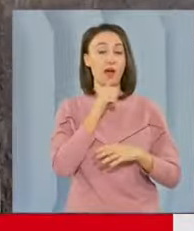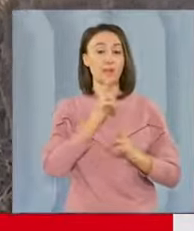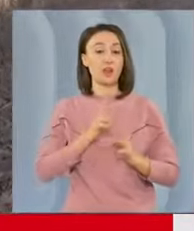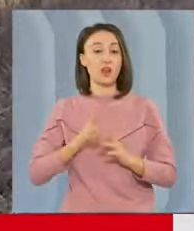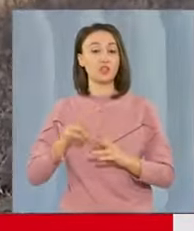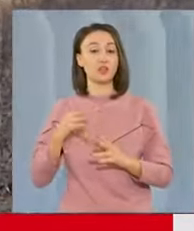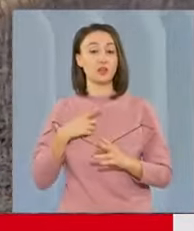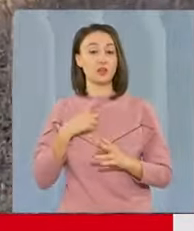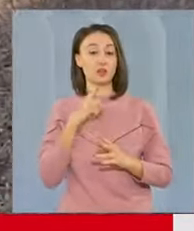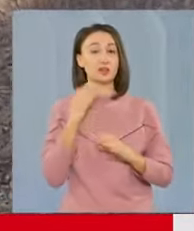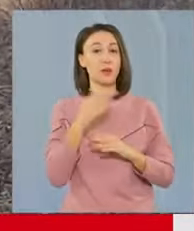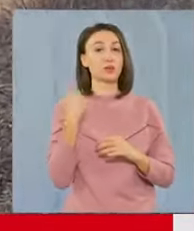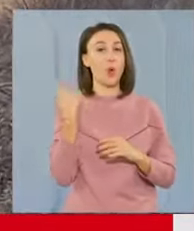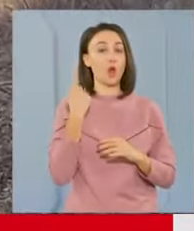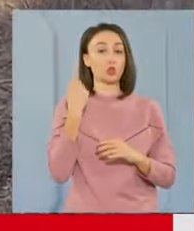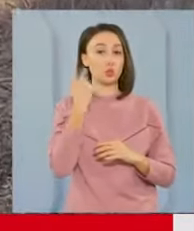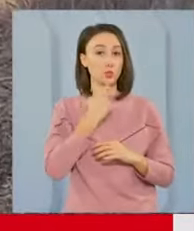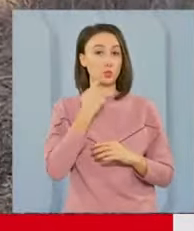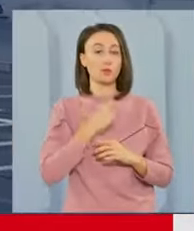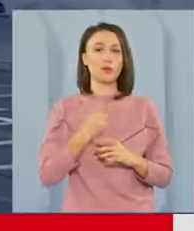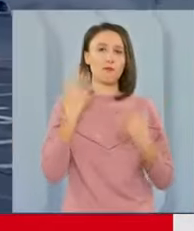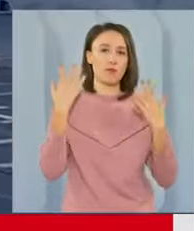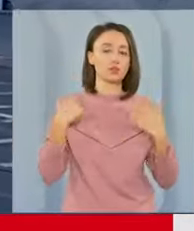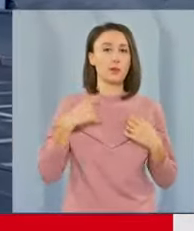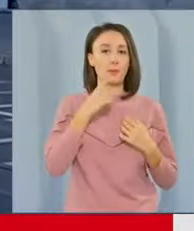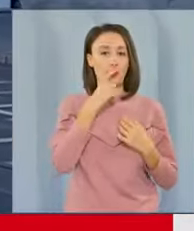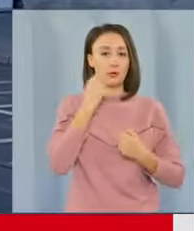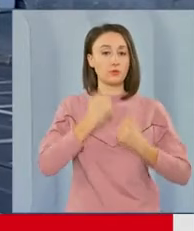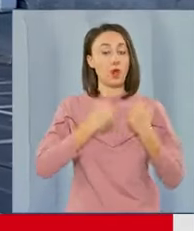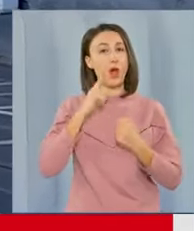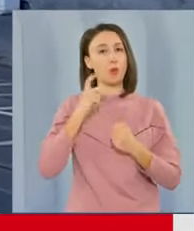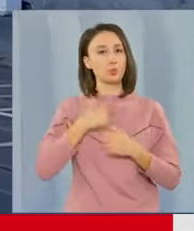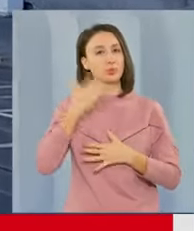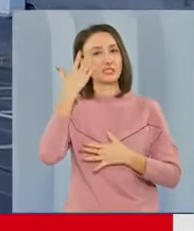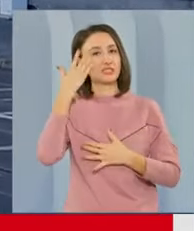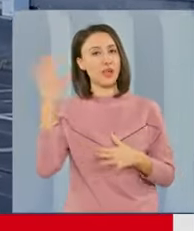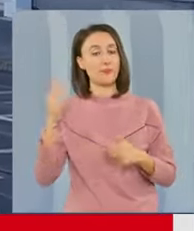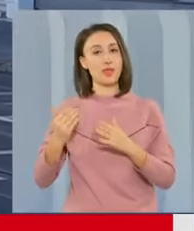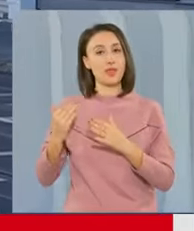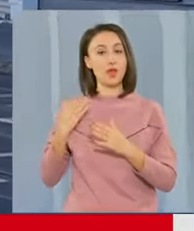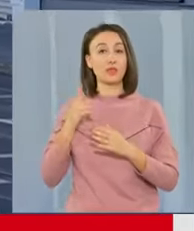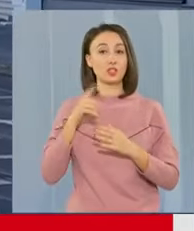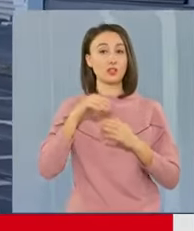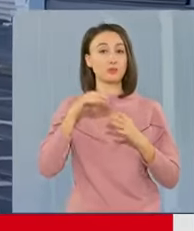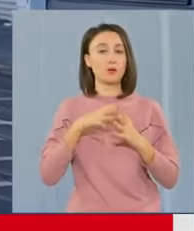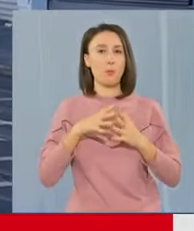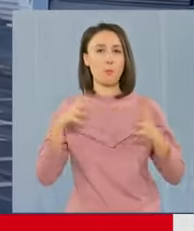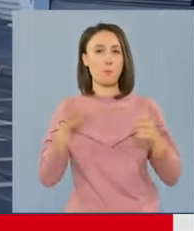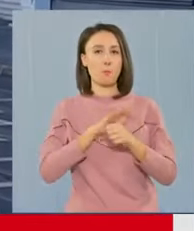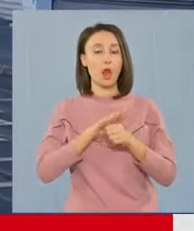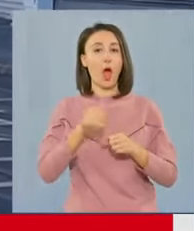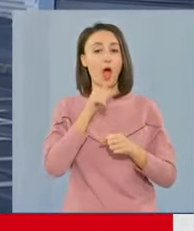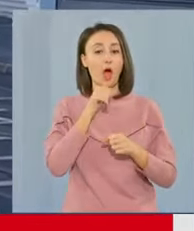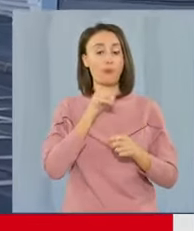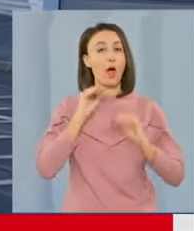Someș, care străbate orașul Cluj-Napoca. Din fericire, bărbatul aflat la volan a reușit să iasă din mașină înainte ca aceasta să se umple cu apă și a